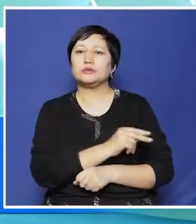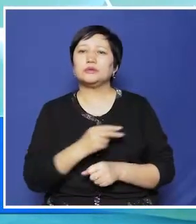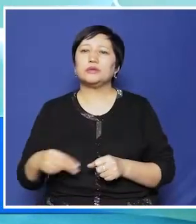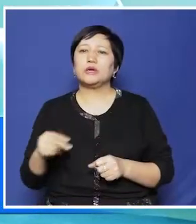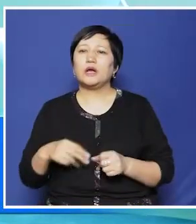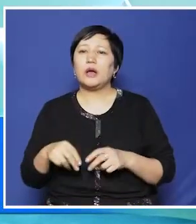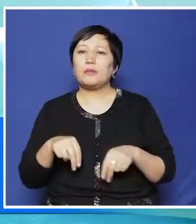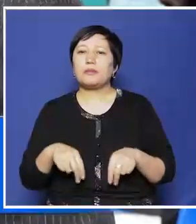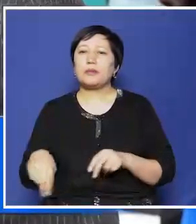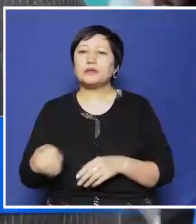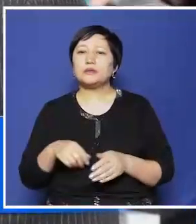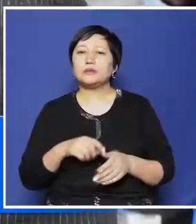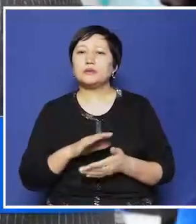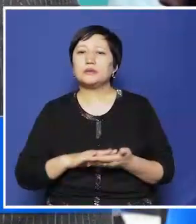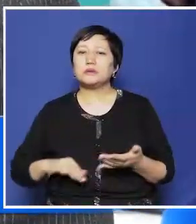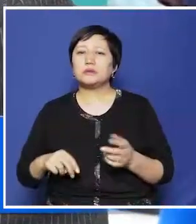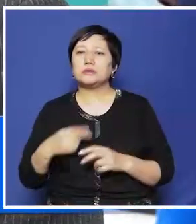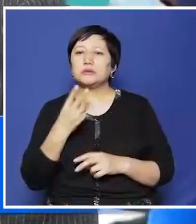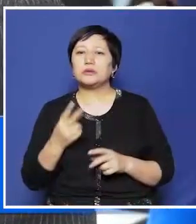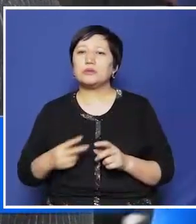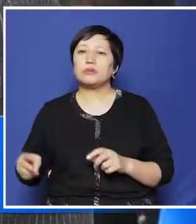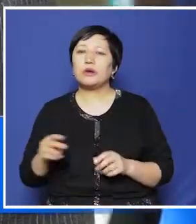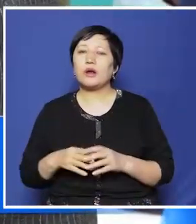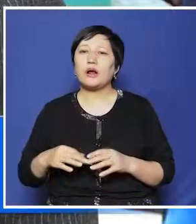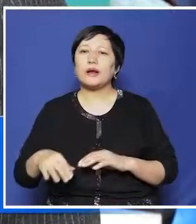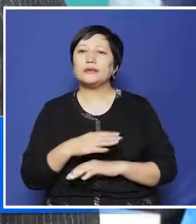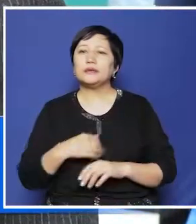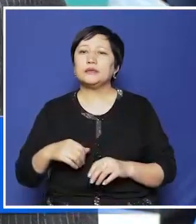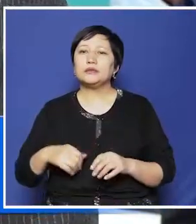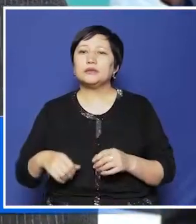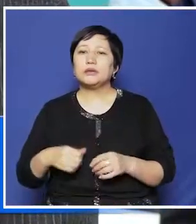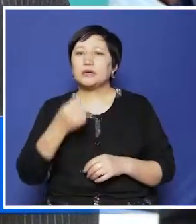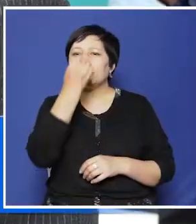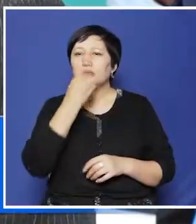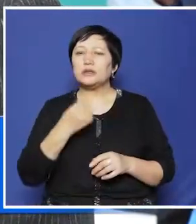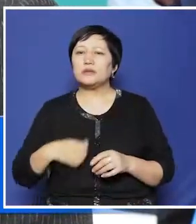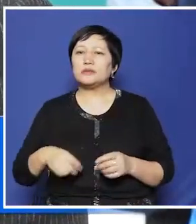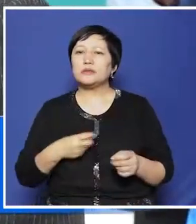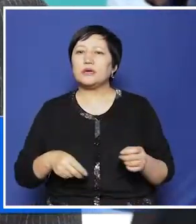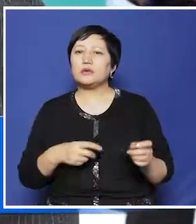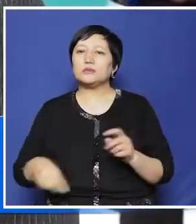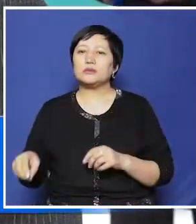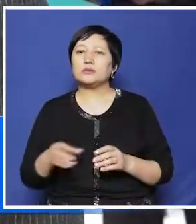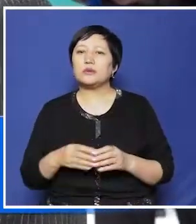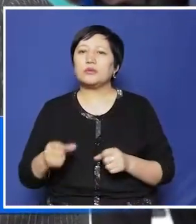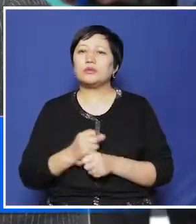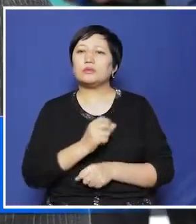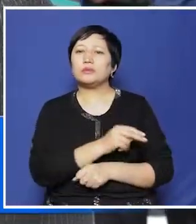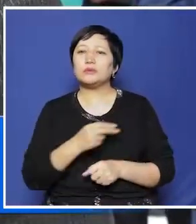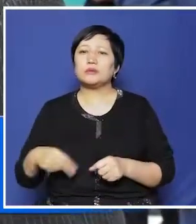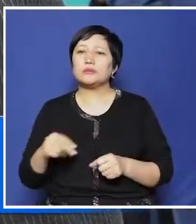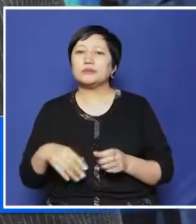жатыр. Мәжіліске ұсынылған тізімді де көрдіңіздер. Елдің халықтың алғысына бөленіп жүрген ақындарымыз болсын, қоғам белсенділері